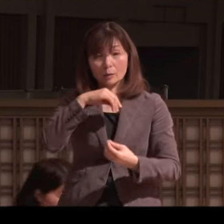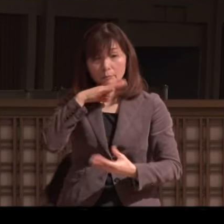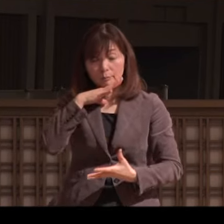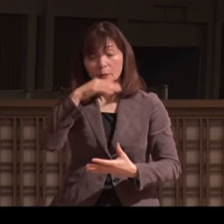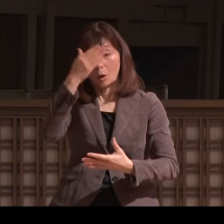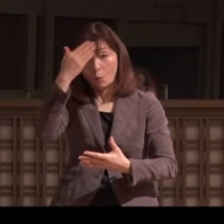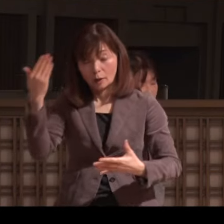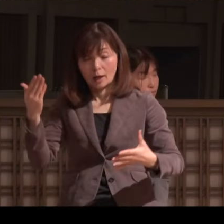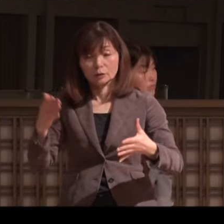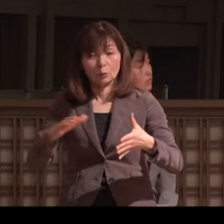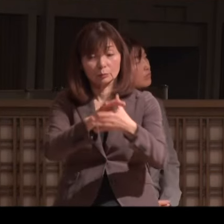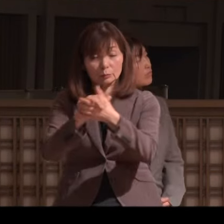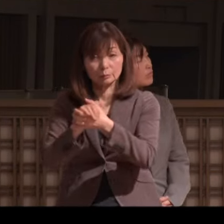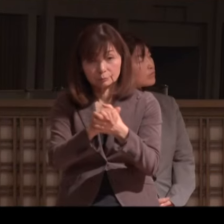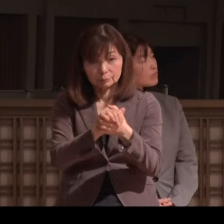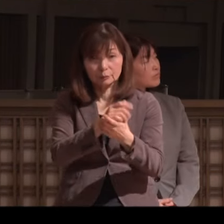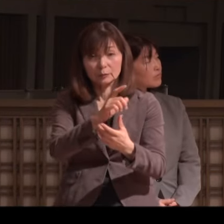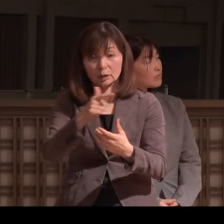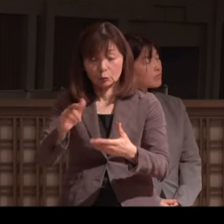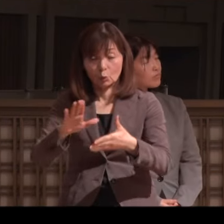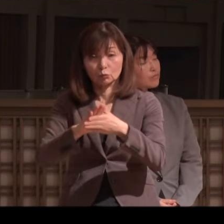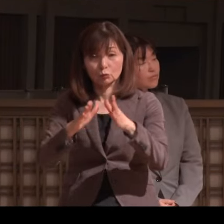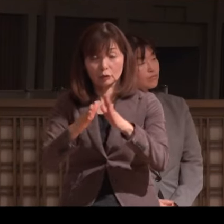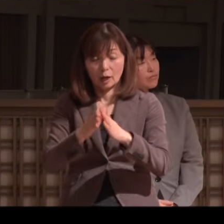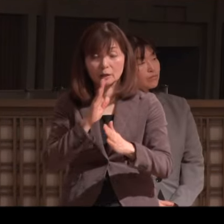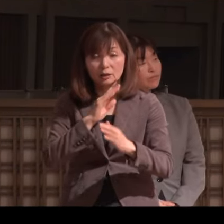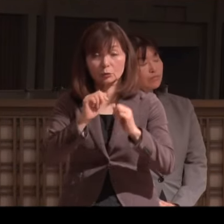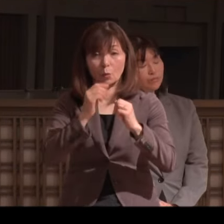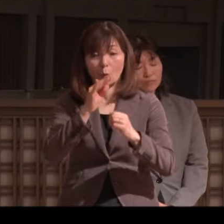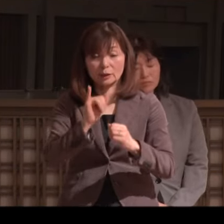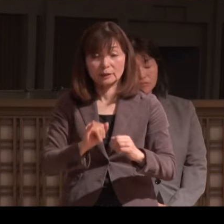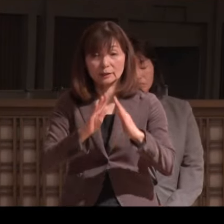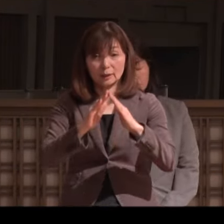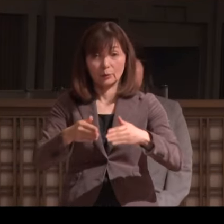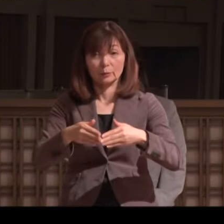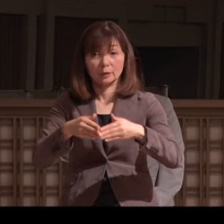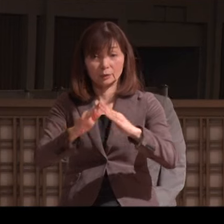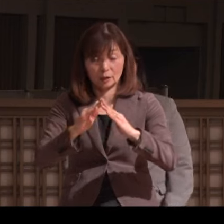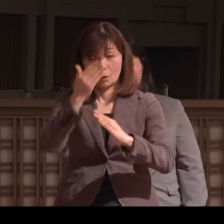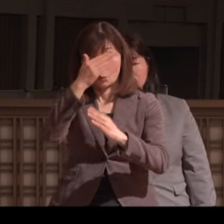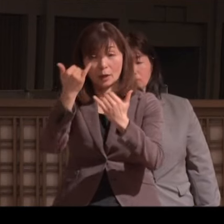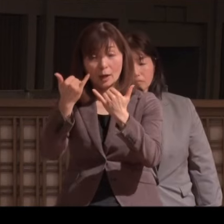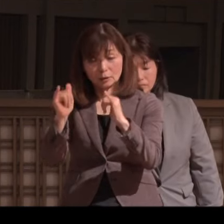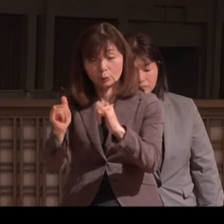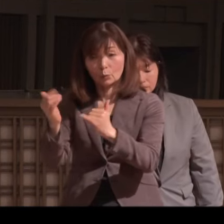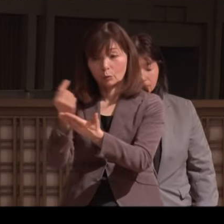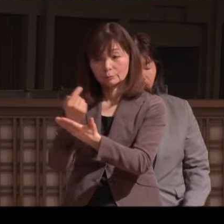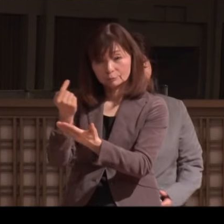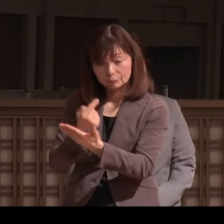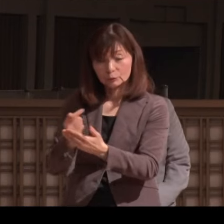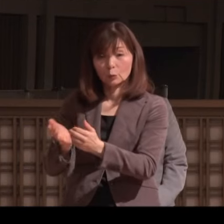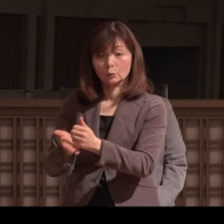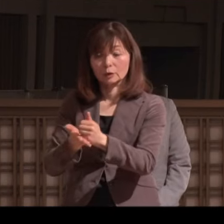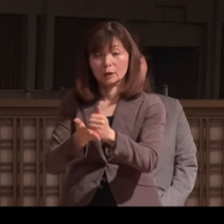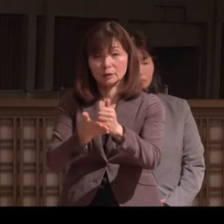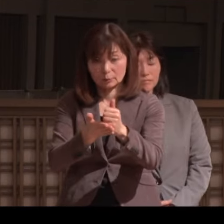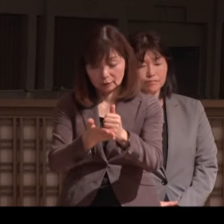て文化事業実行委員外を立ち上げえこれらに若い人たちの参画を促しております